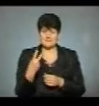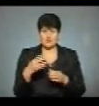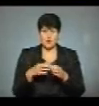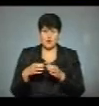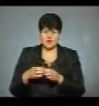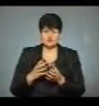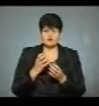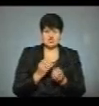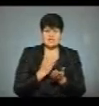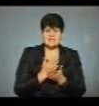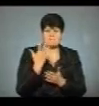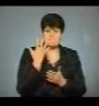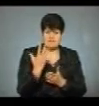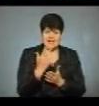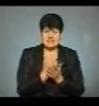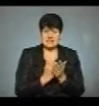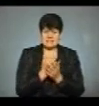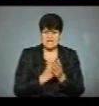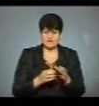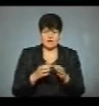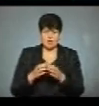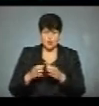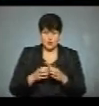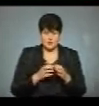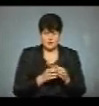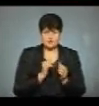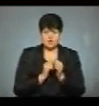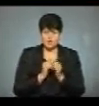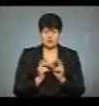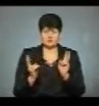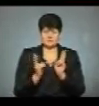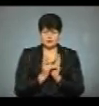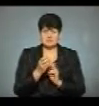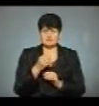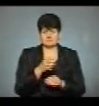ще 5 резервних команд. Кожен матч триває 15 хвилин.